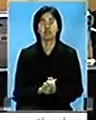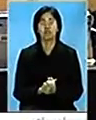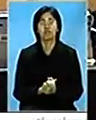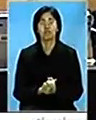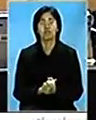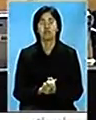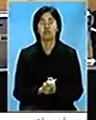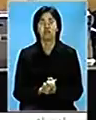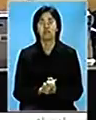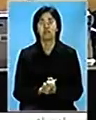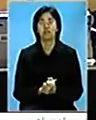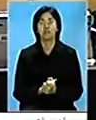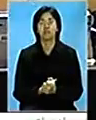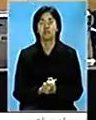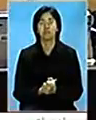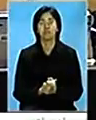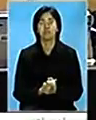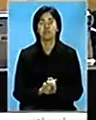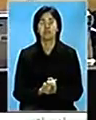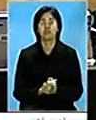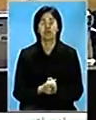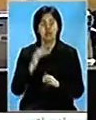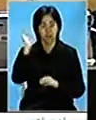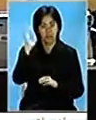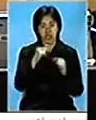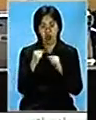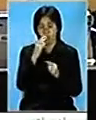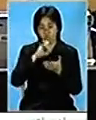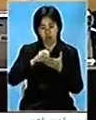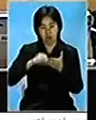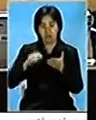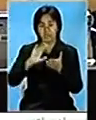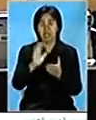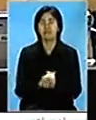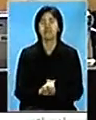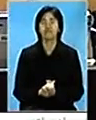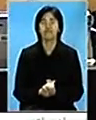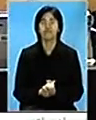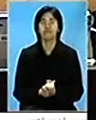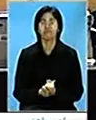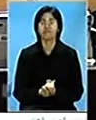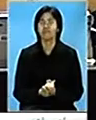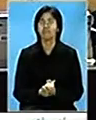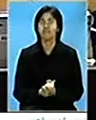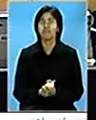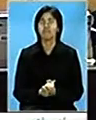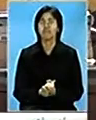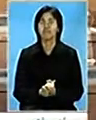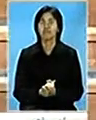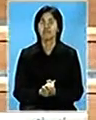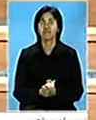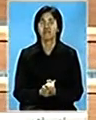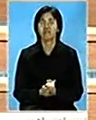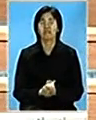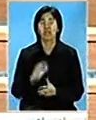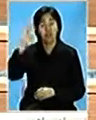คือถ้าท่านจะอภิปรายก็อภิปรายต่อนะครับผมไม่ถอนนะครับเชิญท่านอภิปรายต่อครับ พี่หมอเชิดชัยจะประท้ว